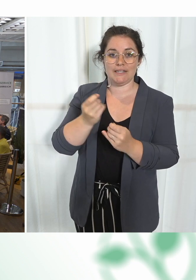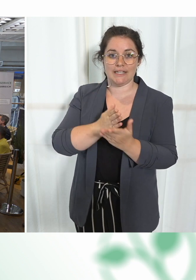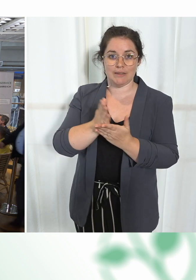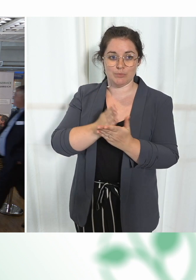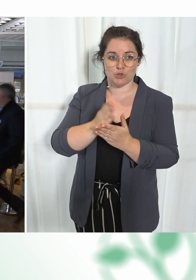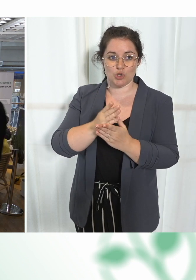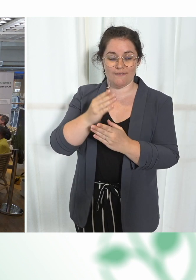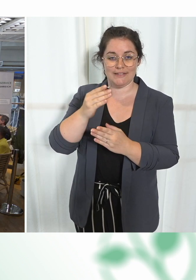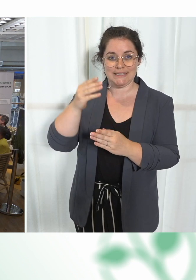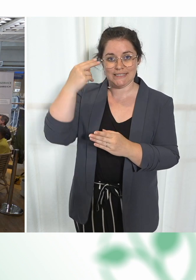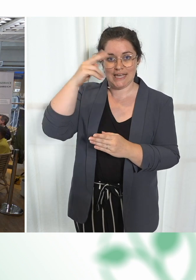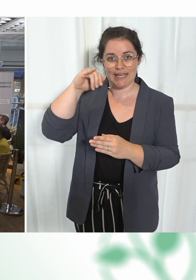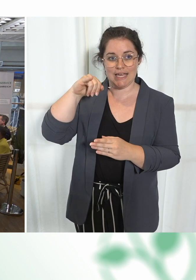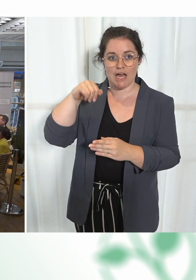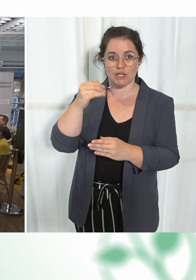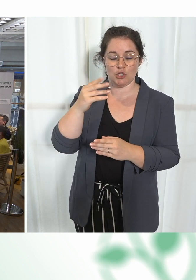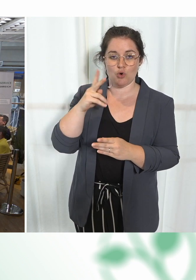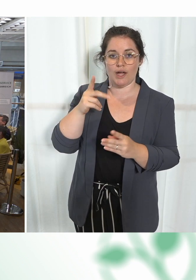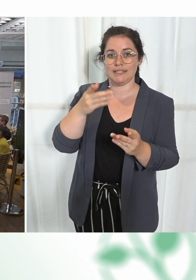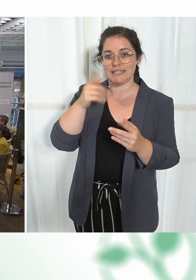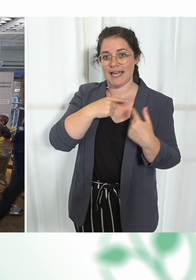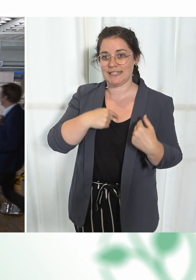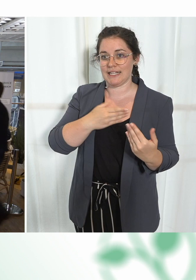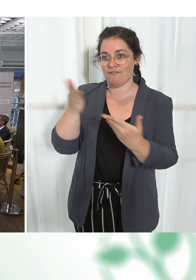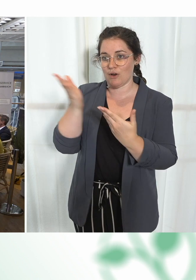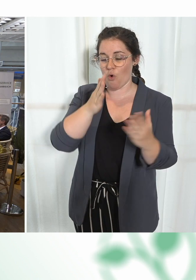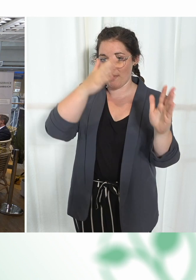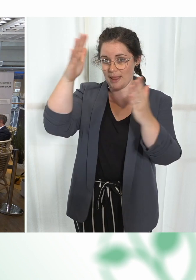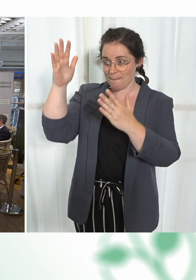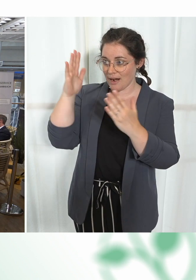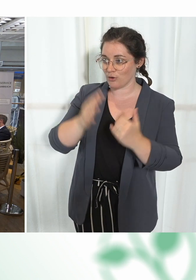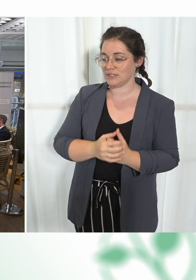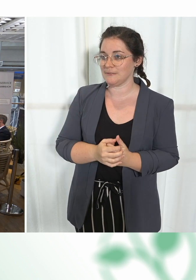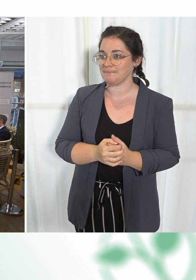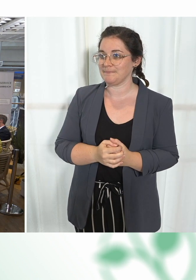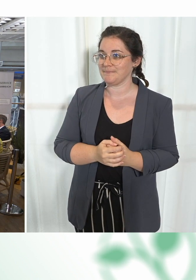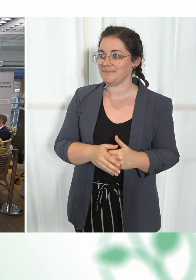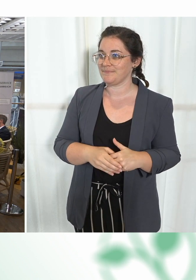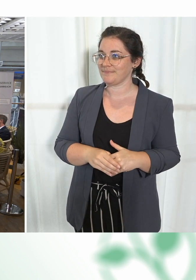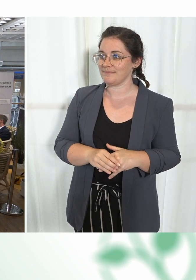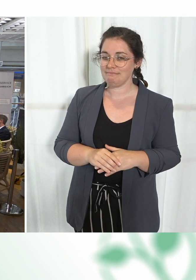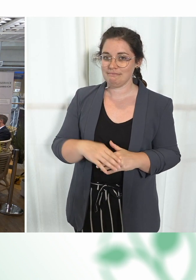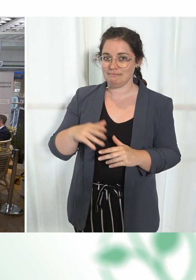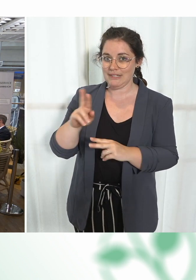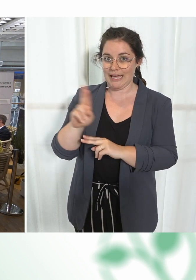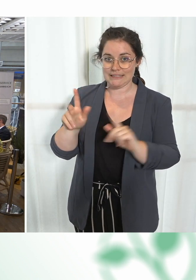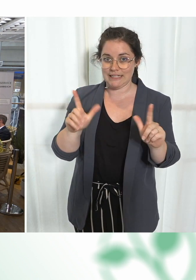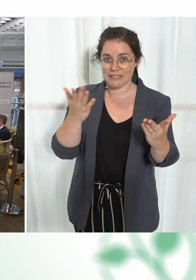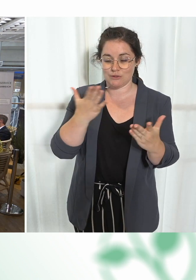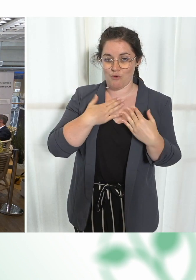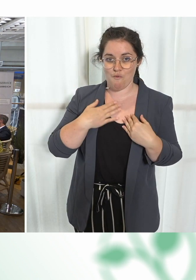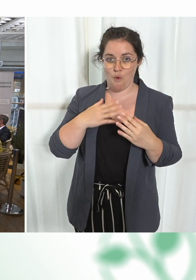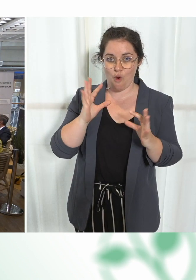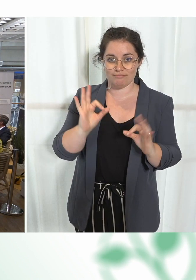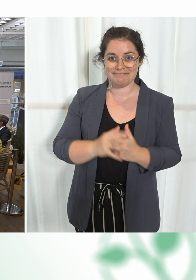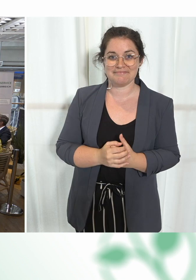darf. Natürlich auch für Sie einen herzlichen Willkommensapplaus. Und rechts, links, wo Sie sich am wohlsten